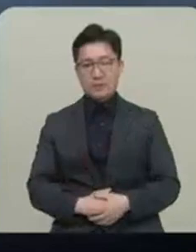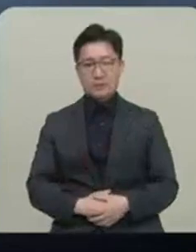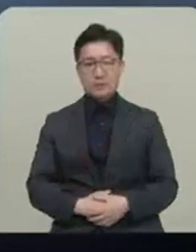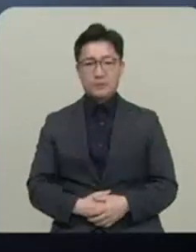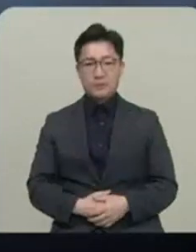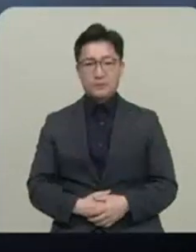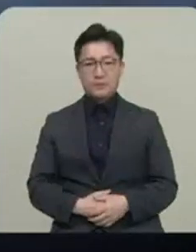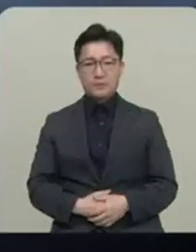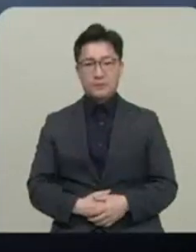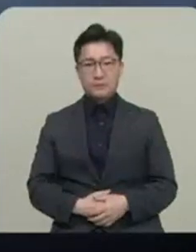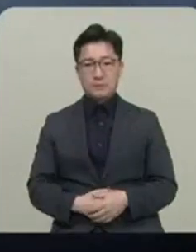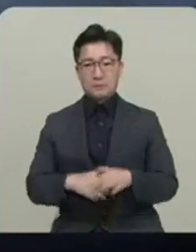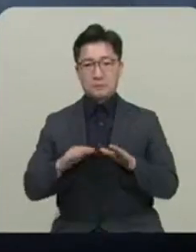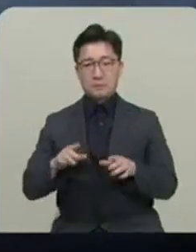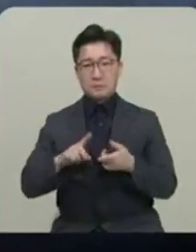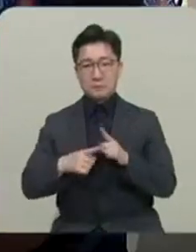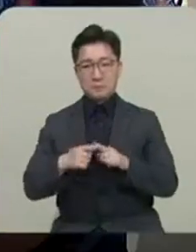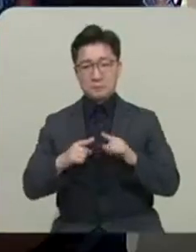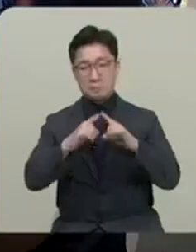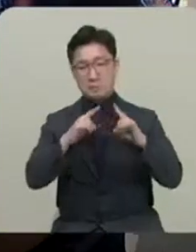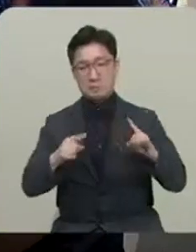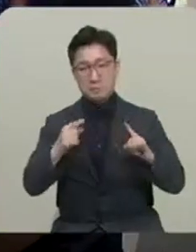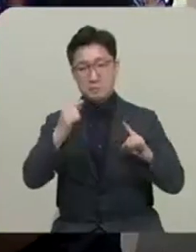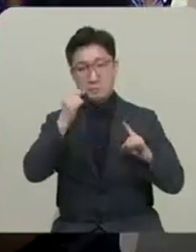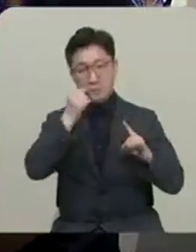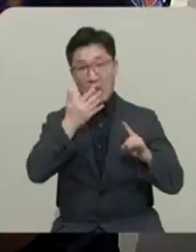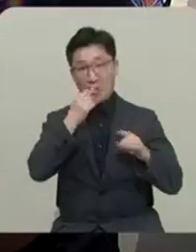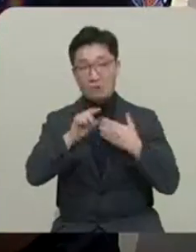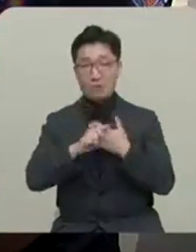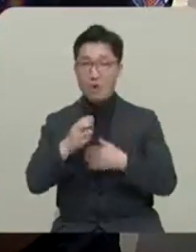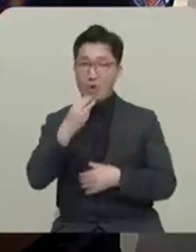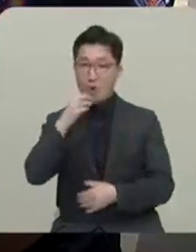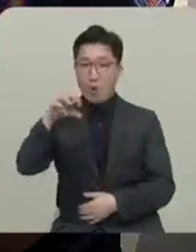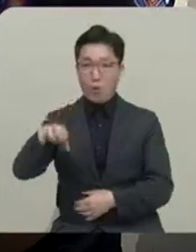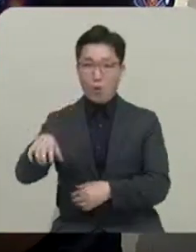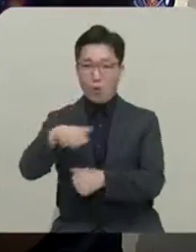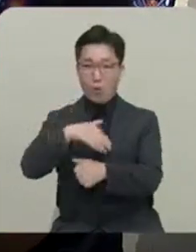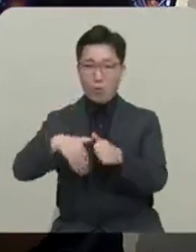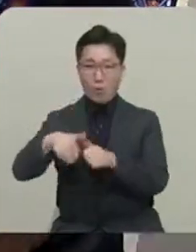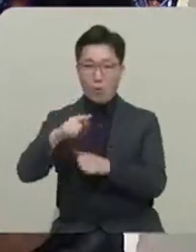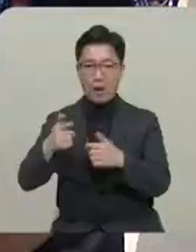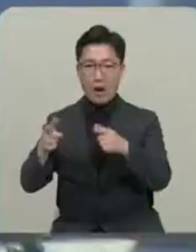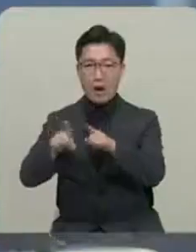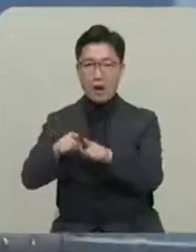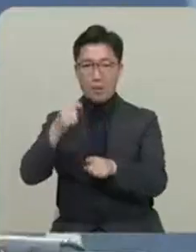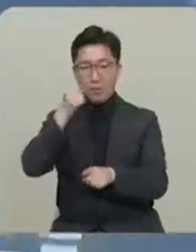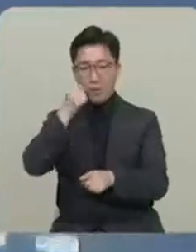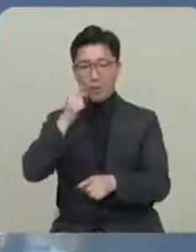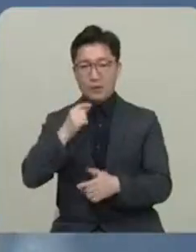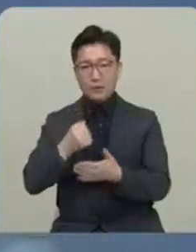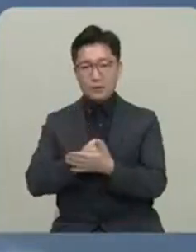여기서는 다 같이 야영하고 하는데 서울에서는 그럴 수 있는 환경이 없으니까